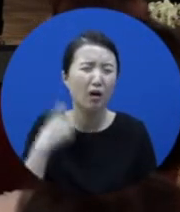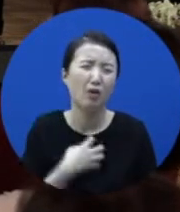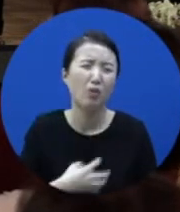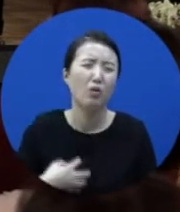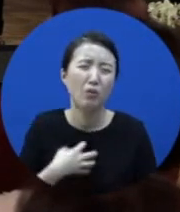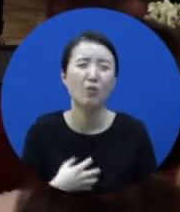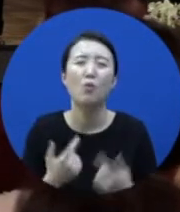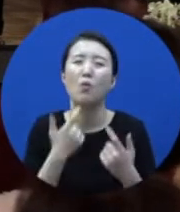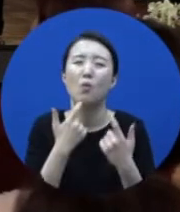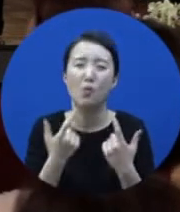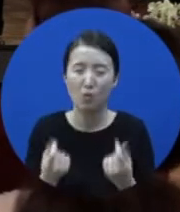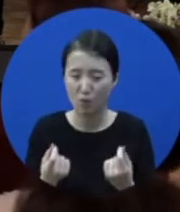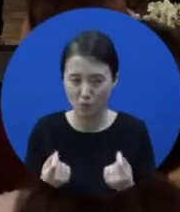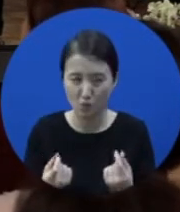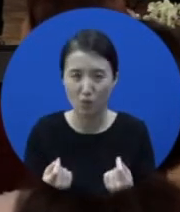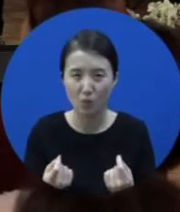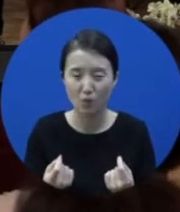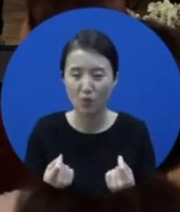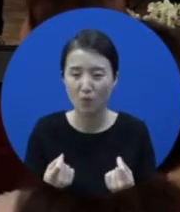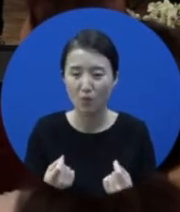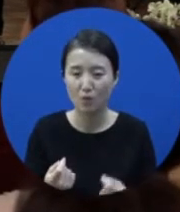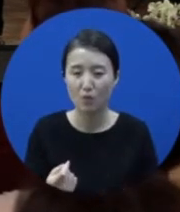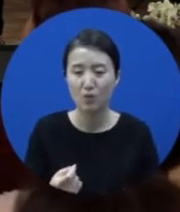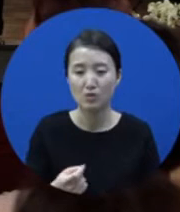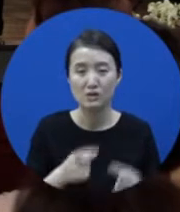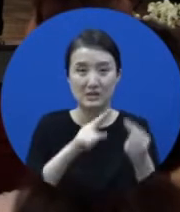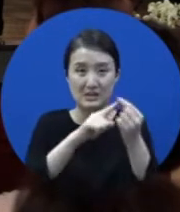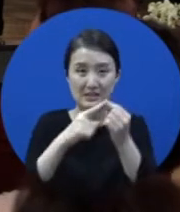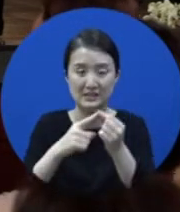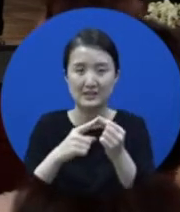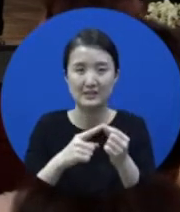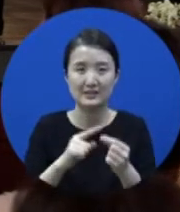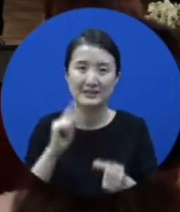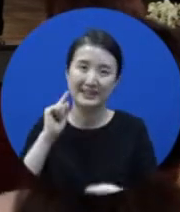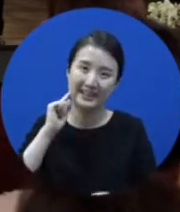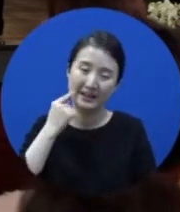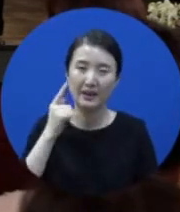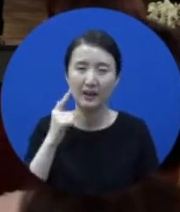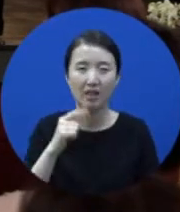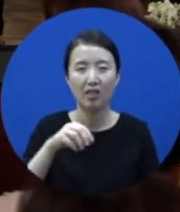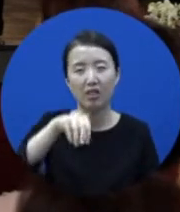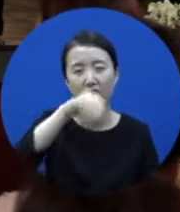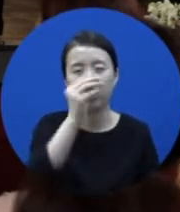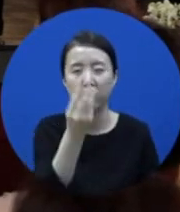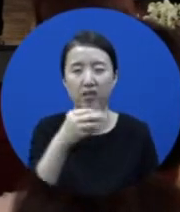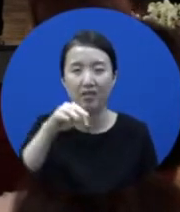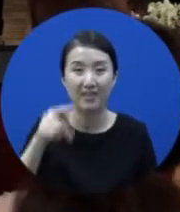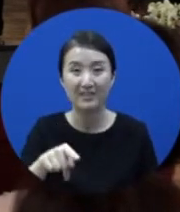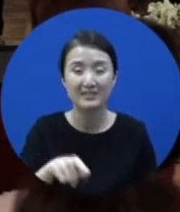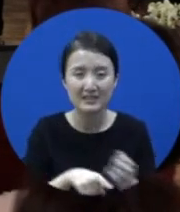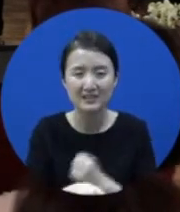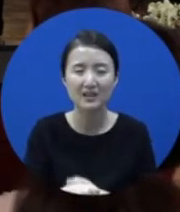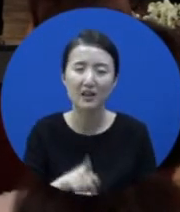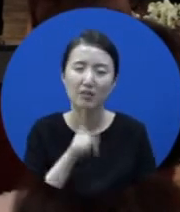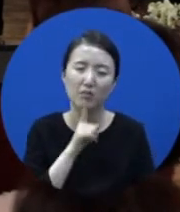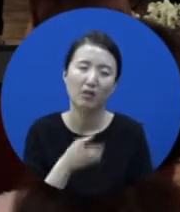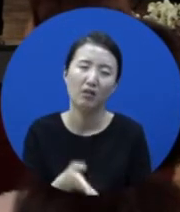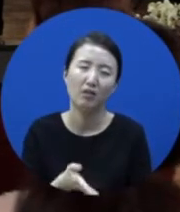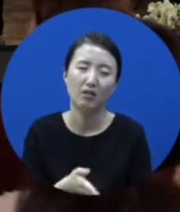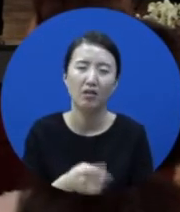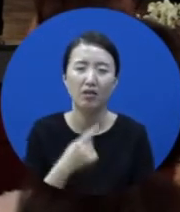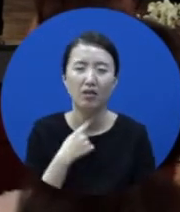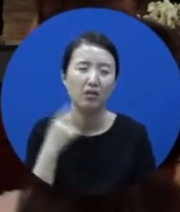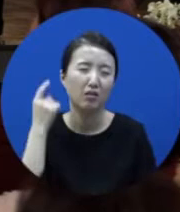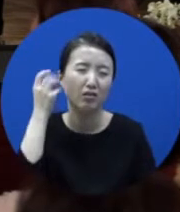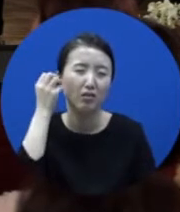이 제가 이렇게 중간에 흘려 쓴 거는요. 흘려 쓴 거는 이제 어떤 사투리나 아니면 발음이 정확하지 않은 것을 이렇게 표현을 한번